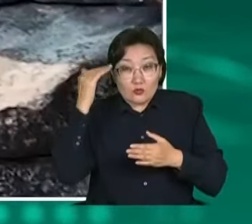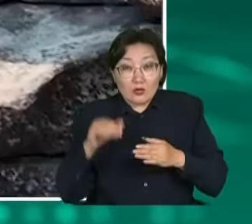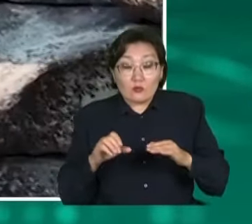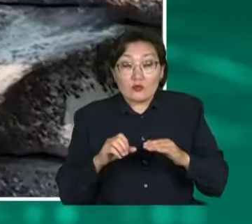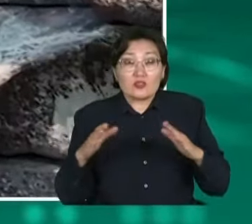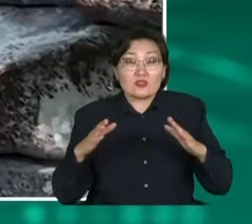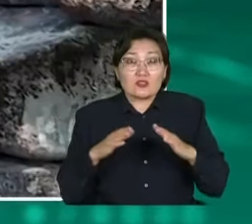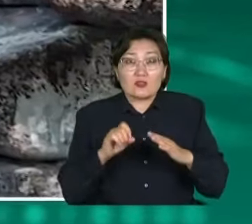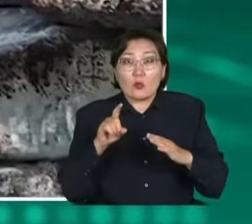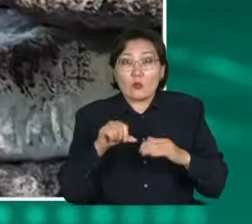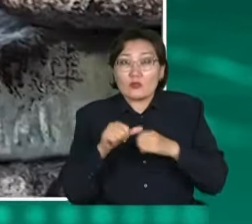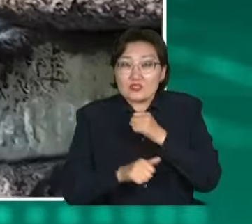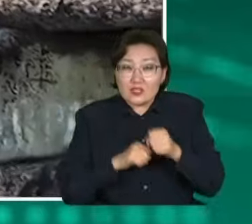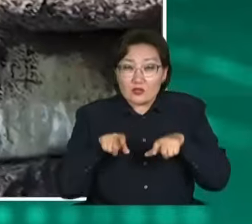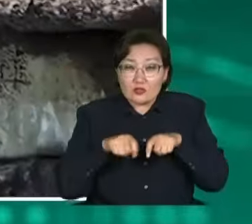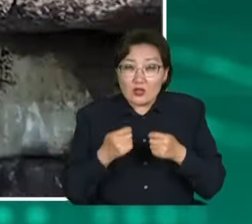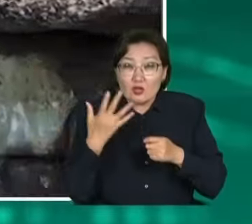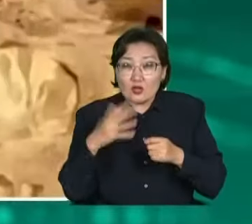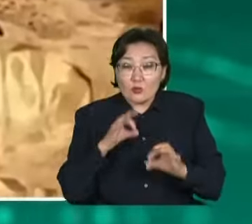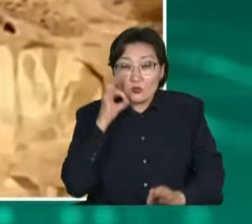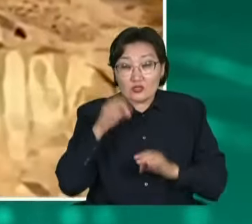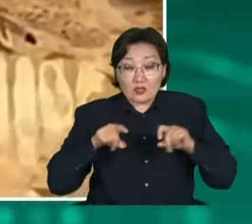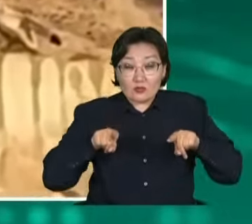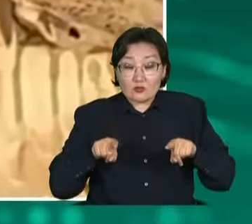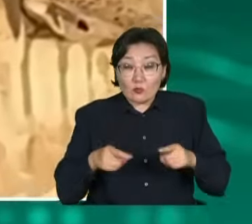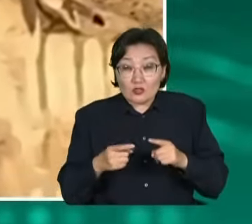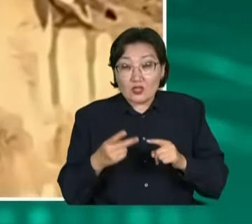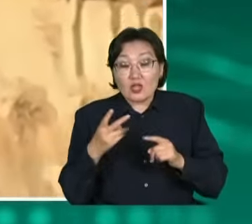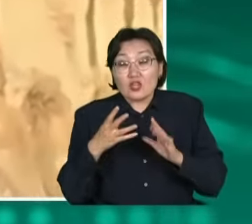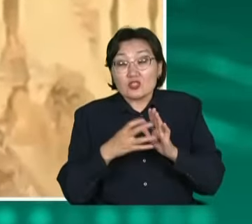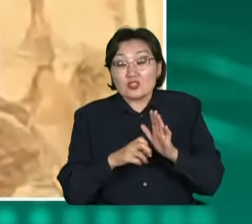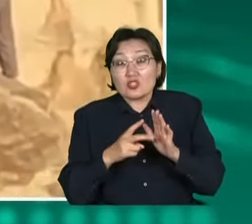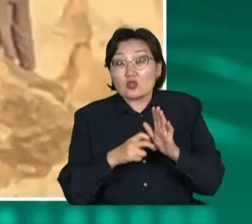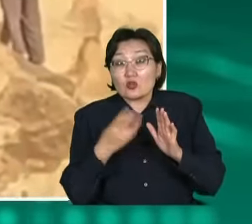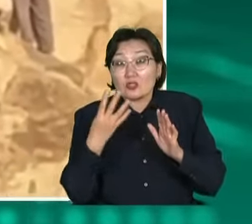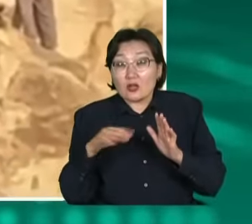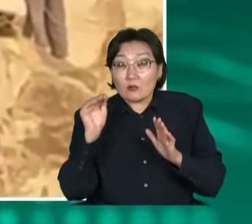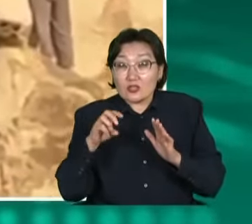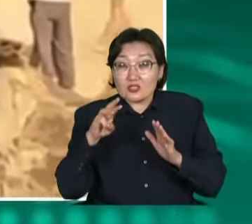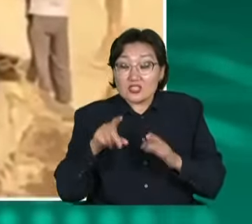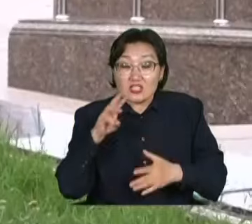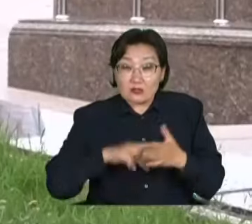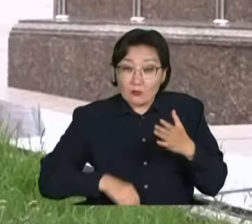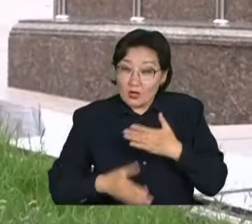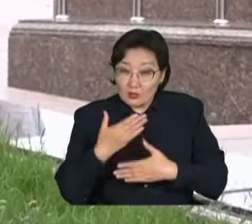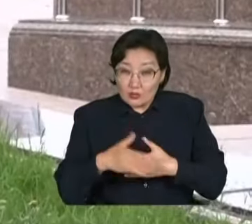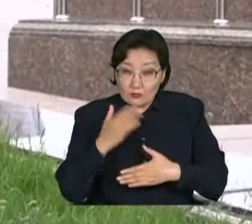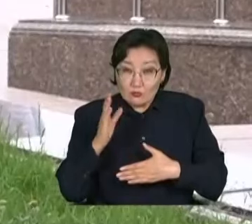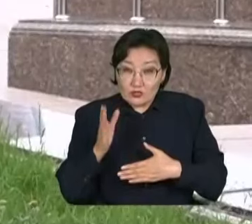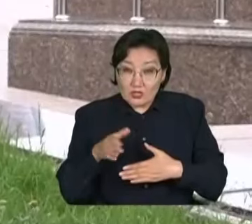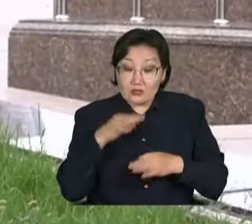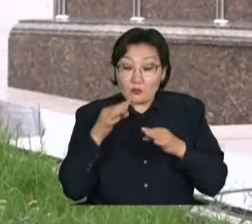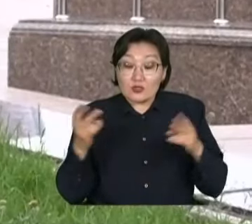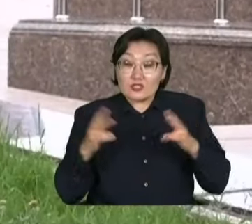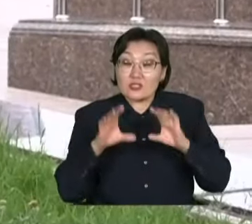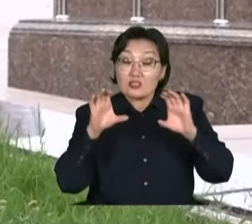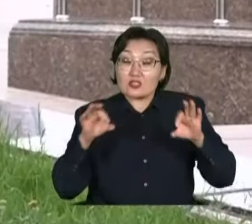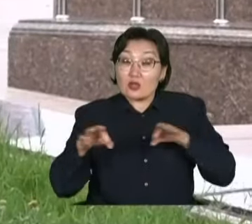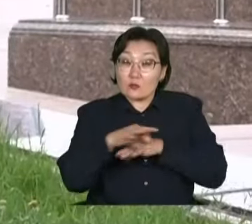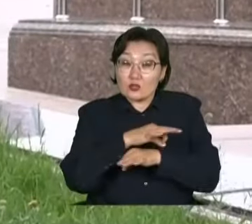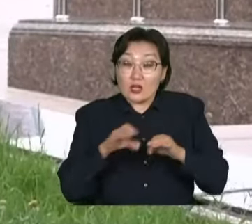бұзғандар 50 тәулікке қамалат, немесе 740 мың теңгеге дейін айыппұл арқалайды. Айта кетейін, заң